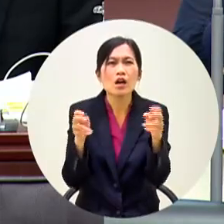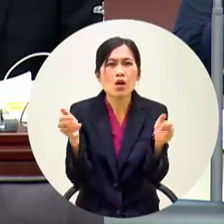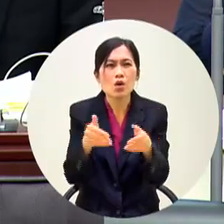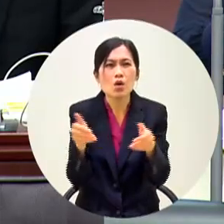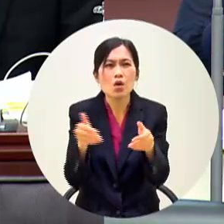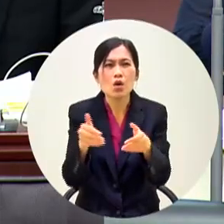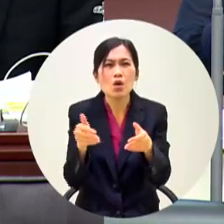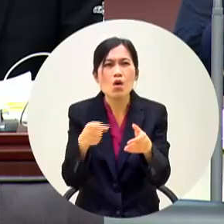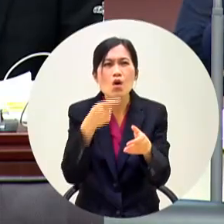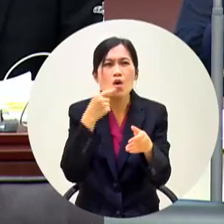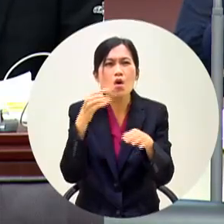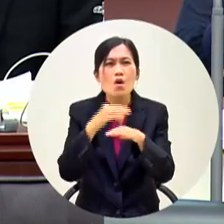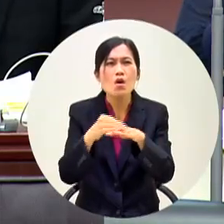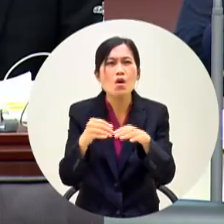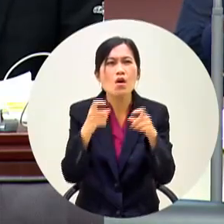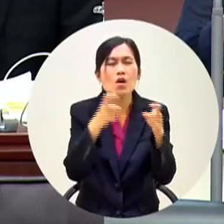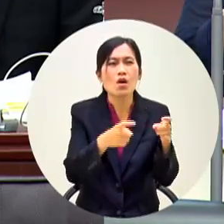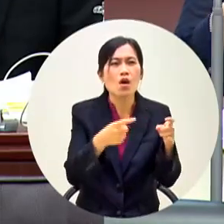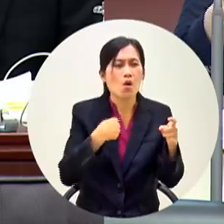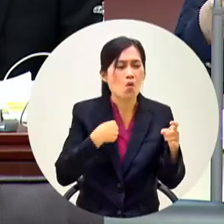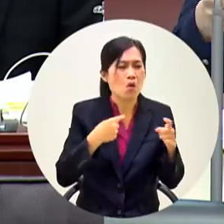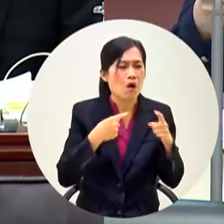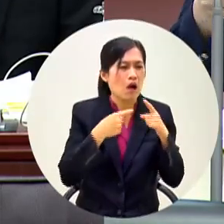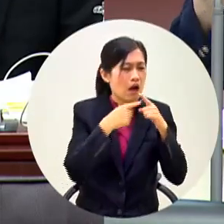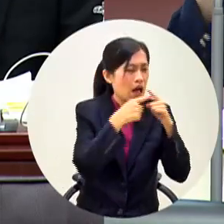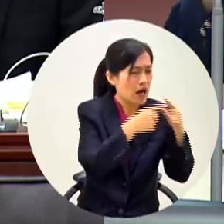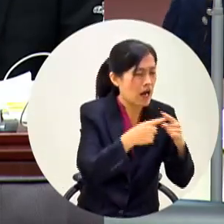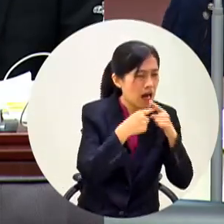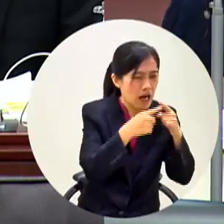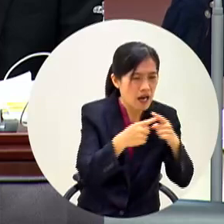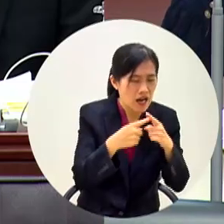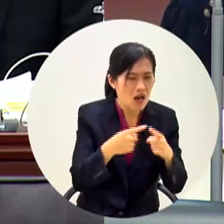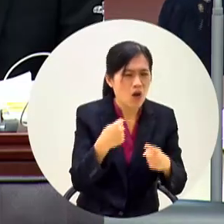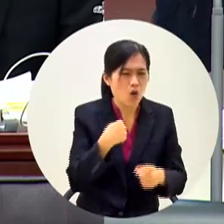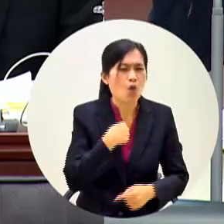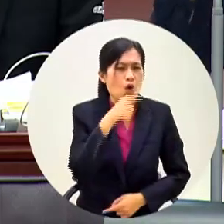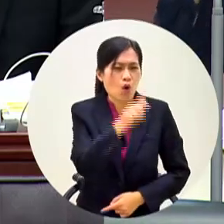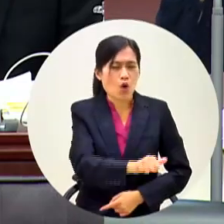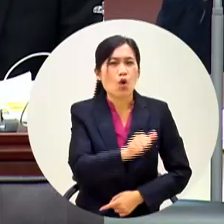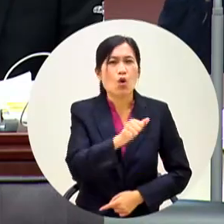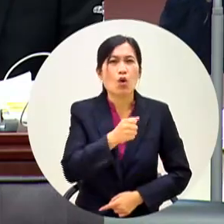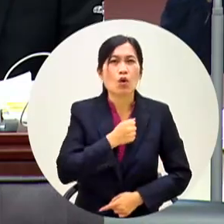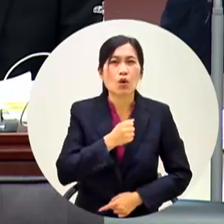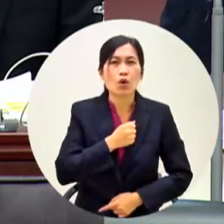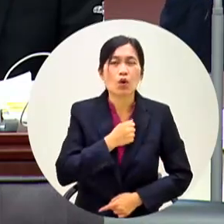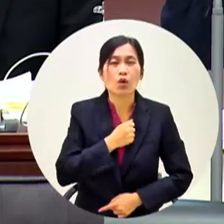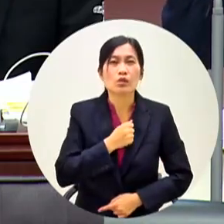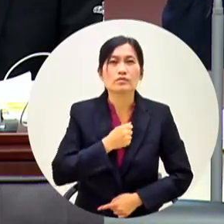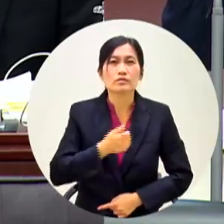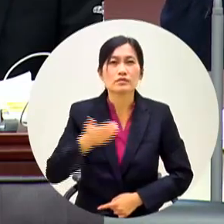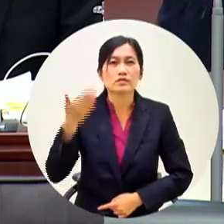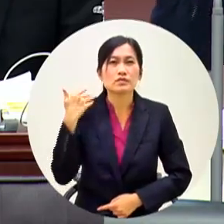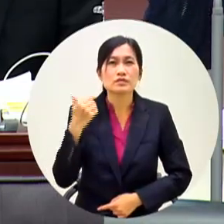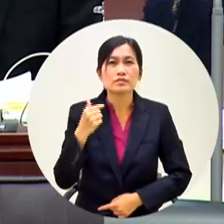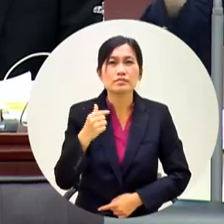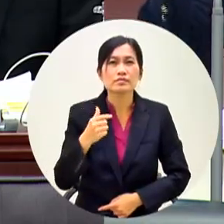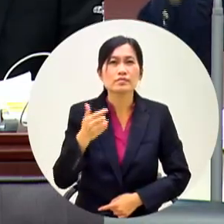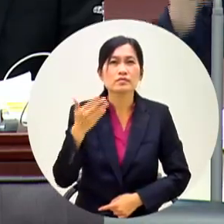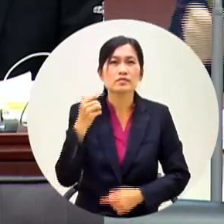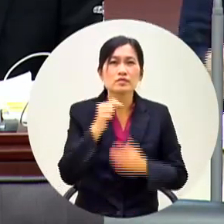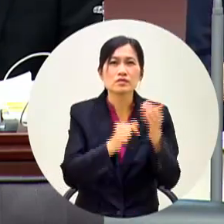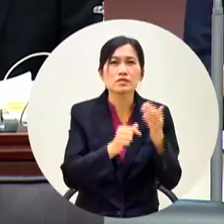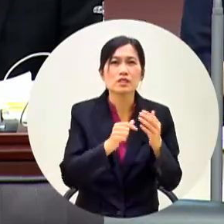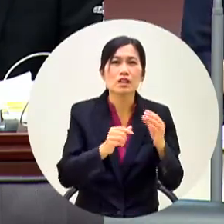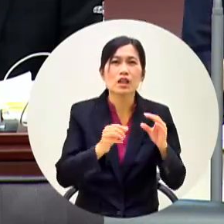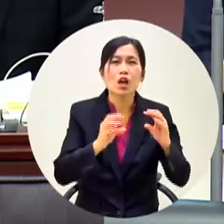门港遐迁过那边的庙，我拢去看过了，大间我都熟悉啦，哈。所以 当时的条件就是 牵涉到最重要 的土地